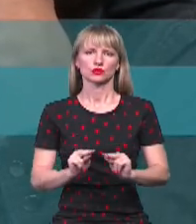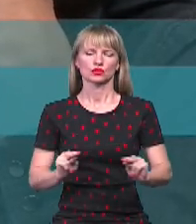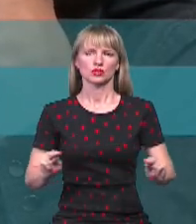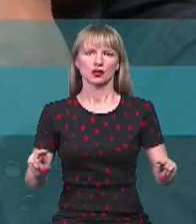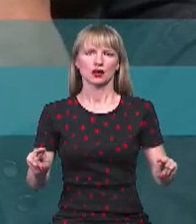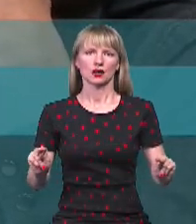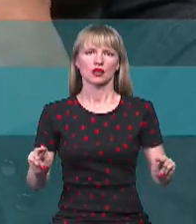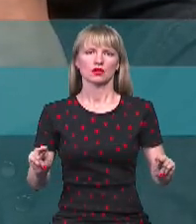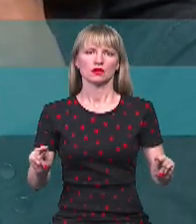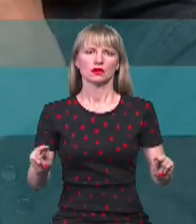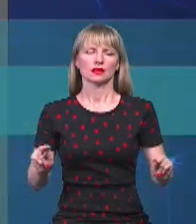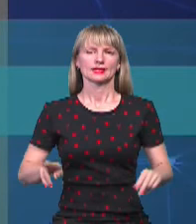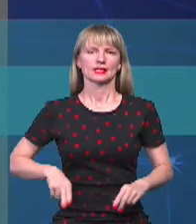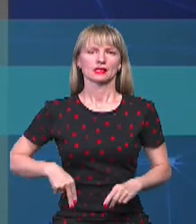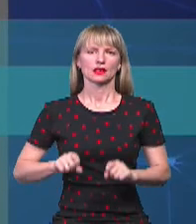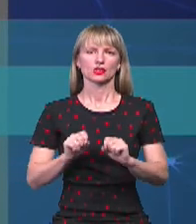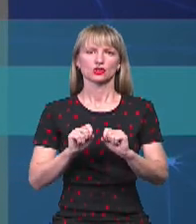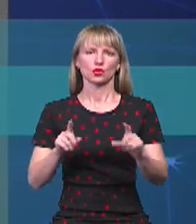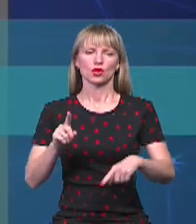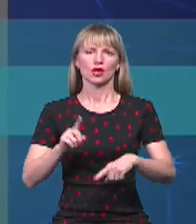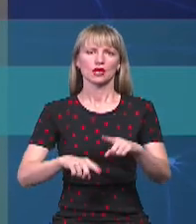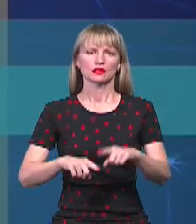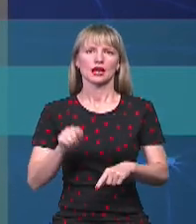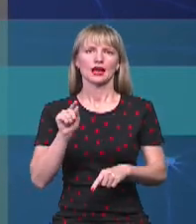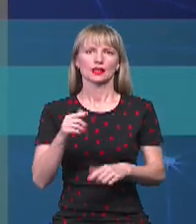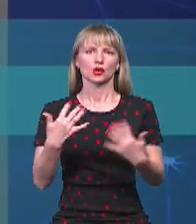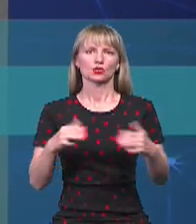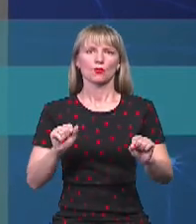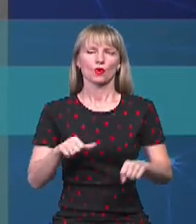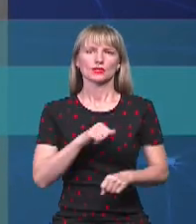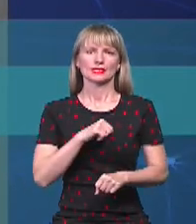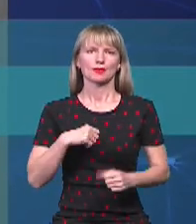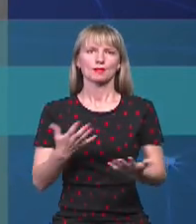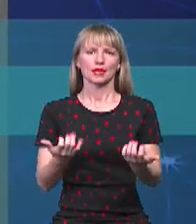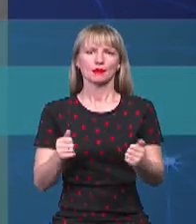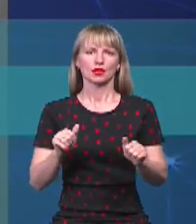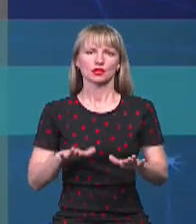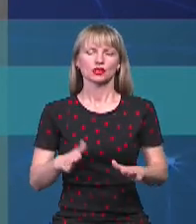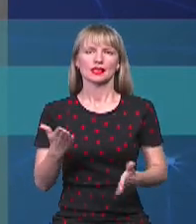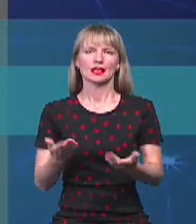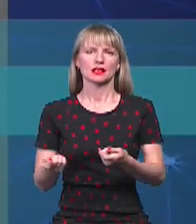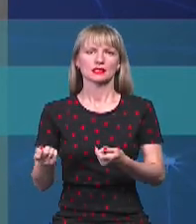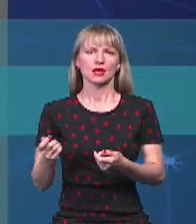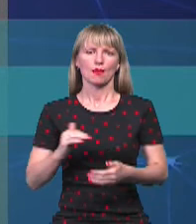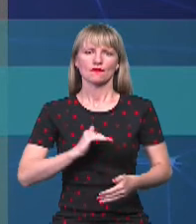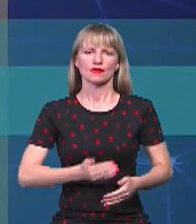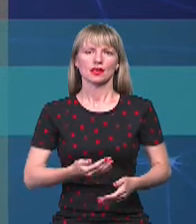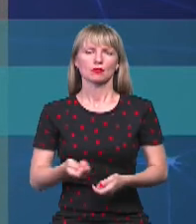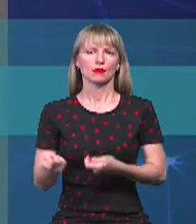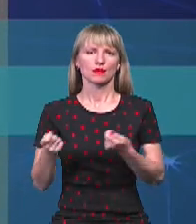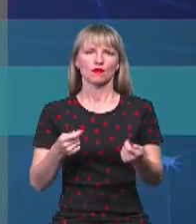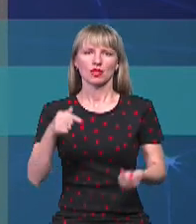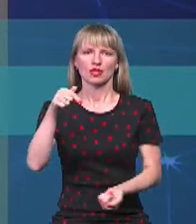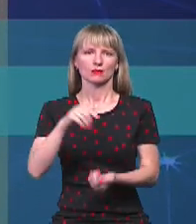преподаватели, директора школ, родители, они уже там могут сами принимать решения, если поставщик не подходит. Да?